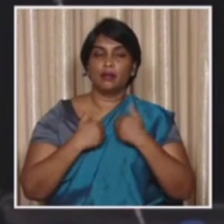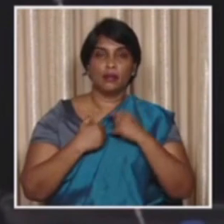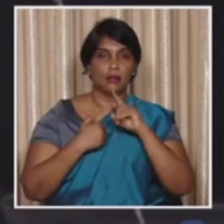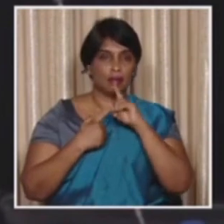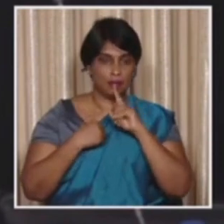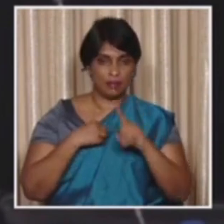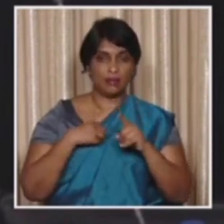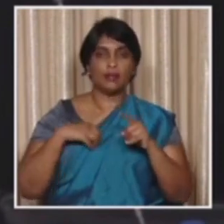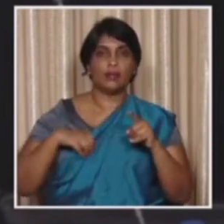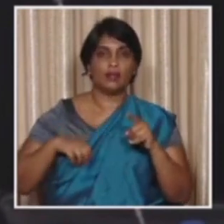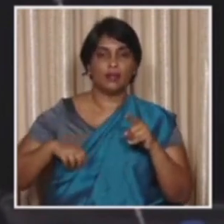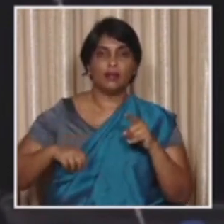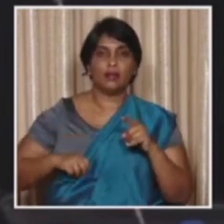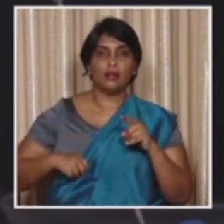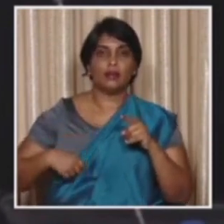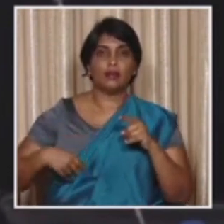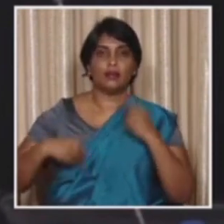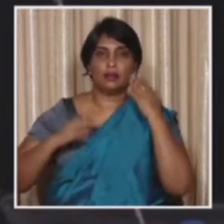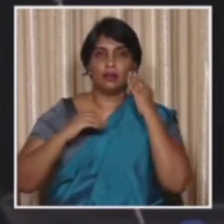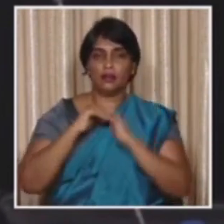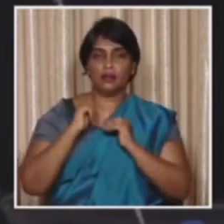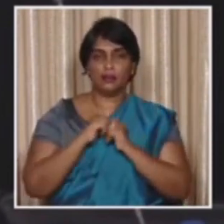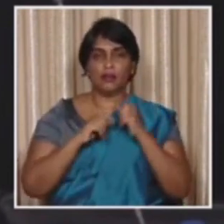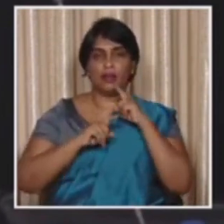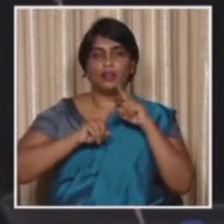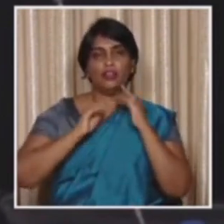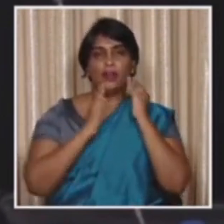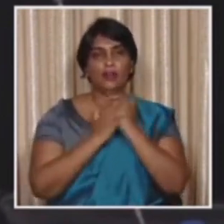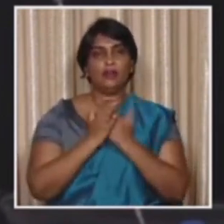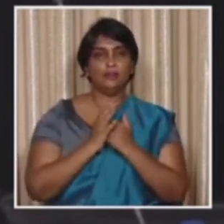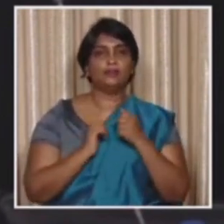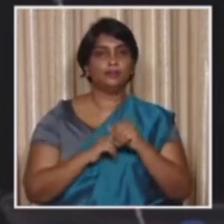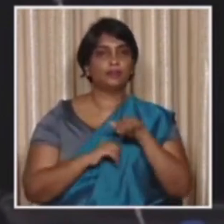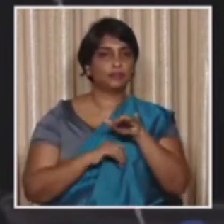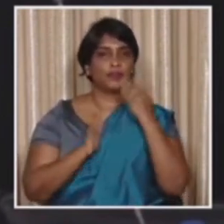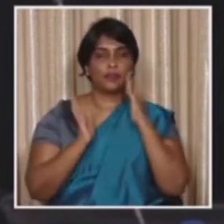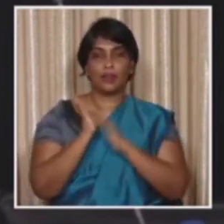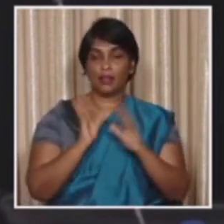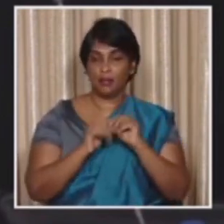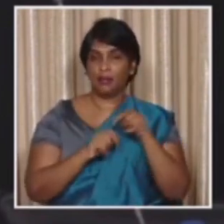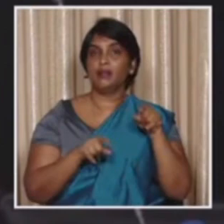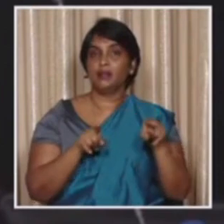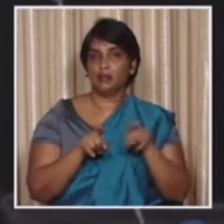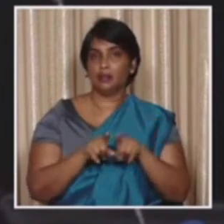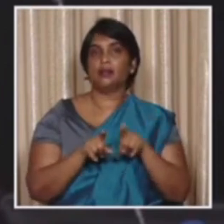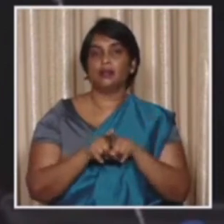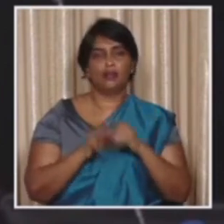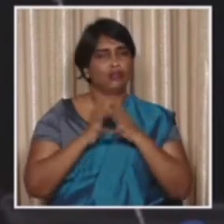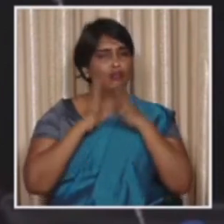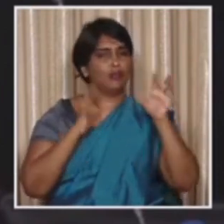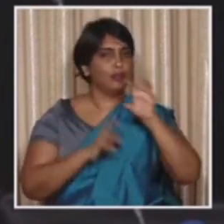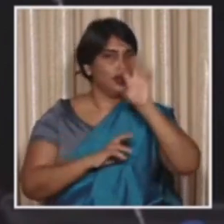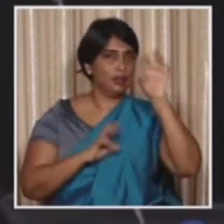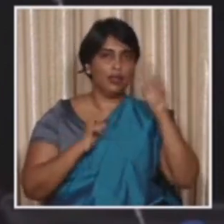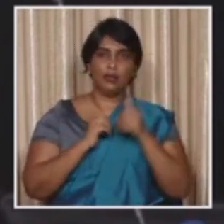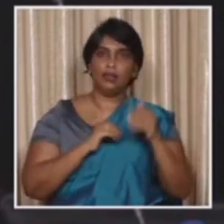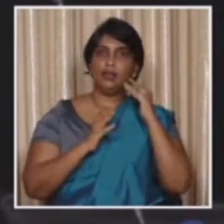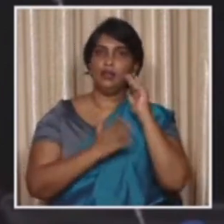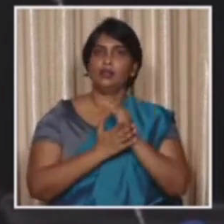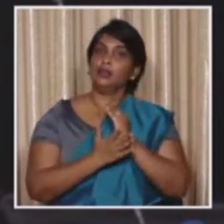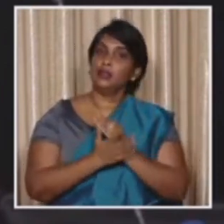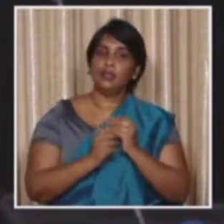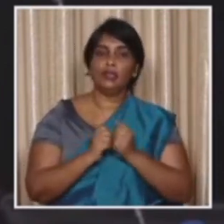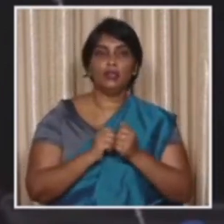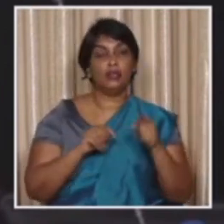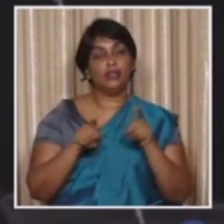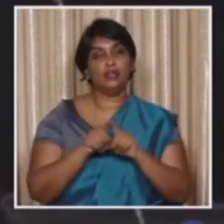me niti bola tiya nama me ke kuhebat, mama dah nua sama aja madya bola apa rata itu rakni me boho rata bola, oh me niti genala tiya nih me